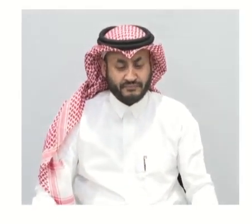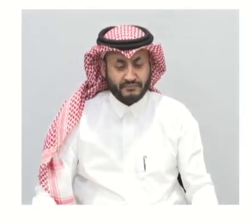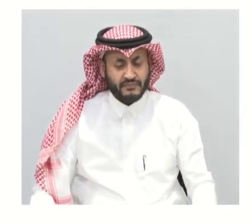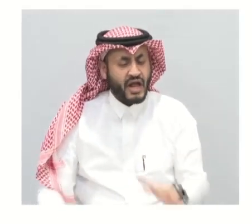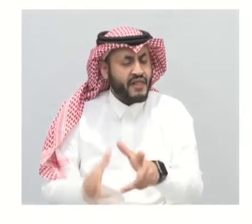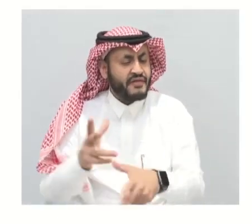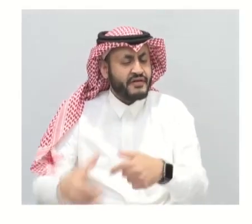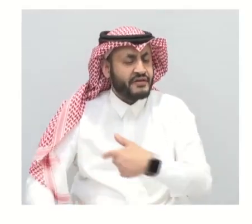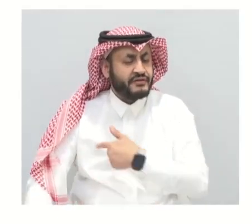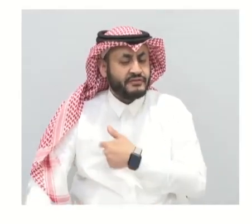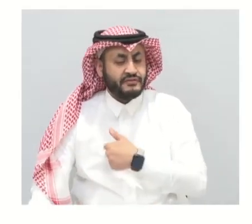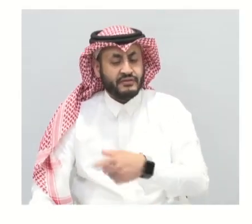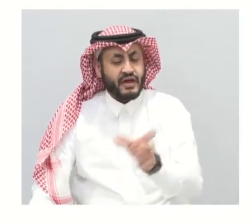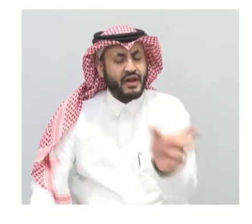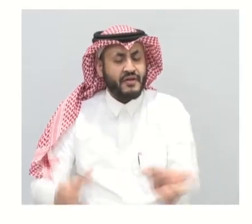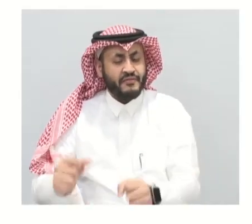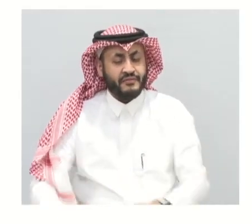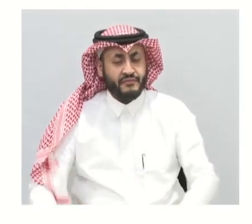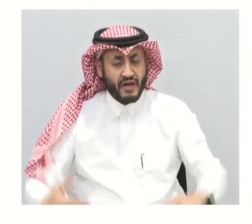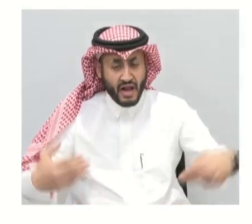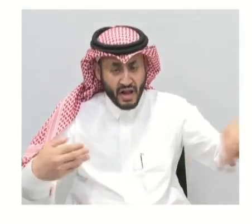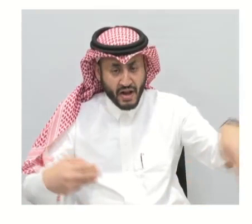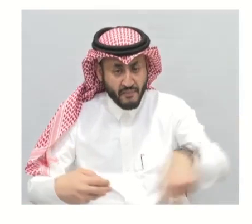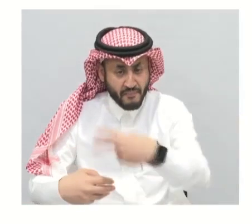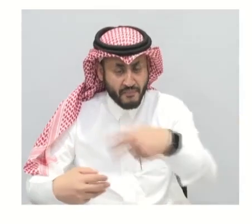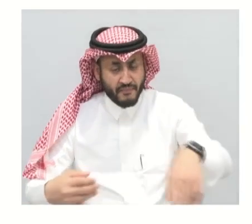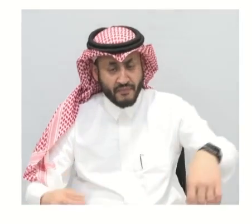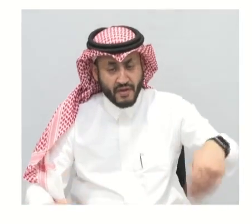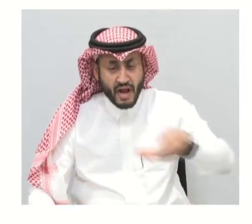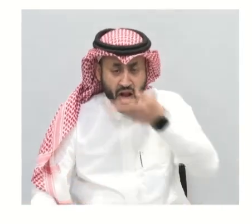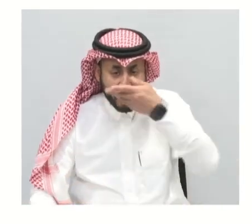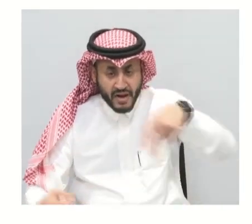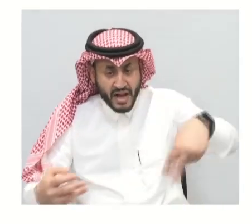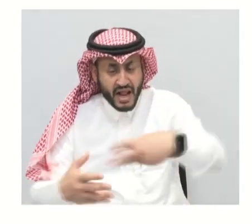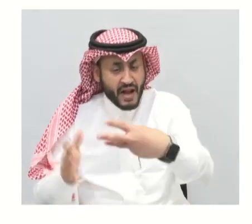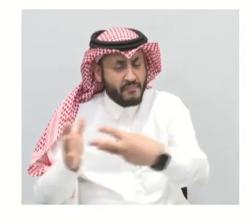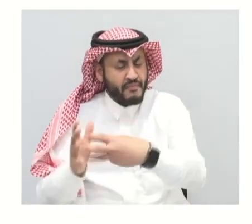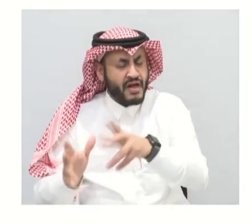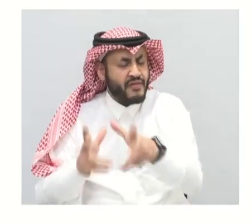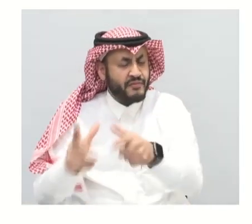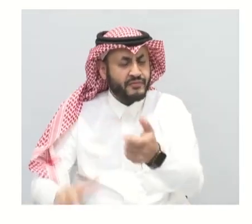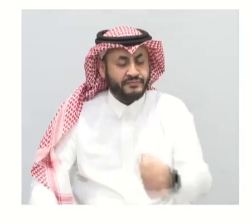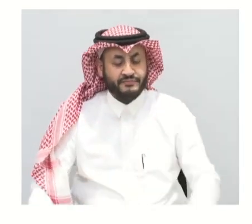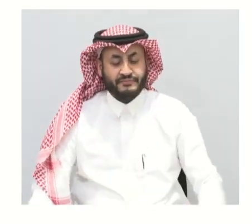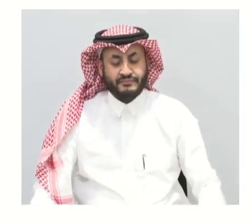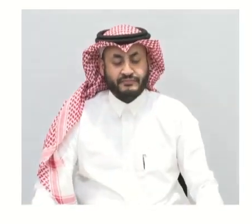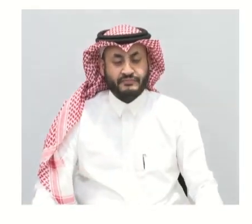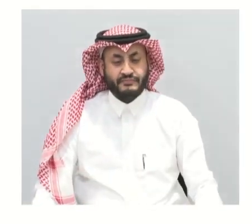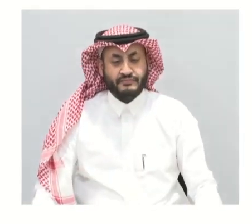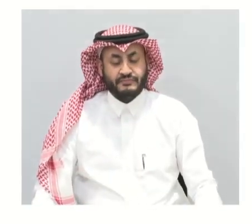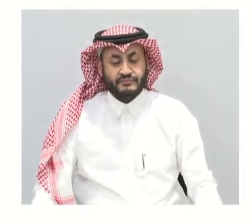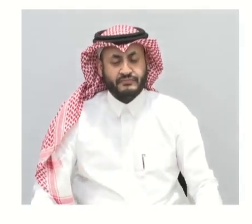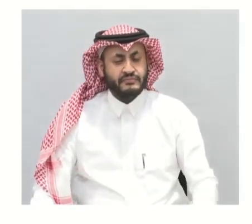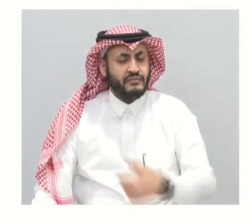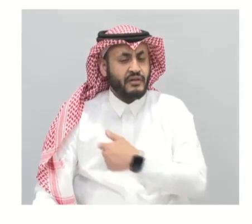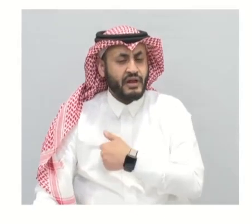تسمى هذه الطاقه الناتجه من استخدام السدود في توليد الطاقه الكهربائيه ماذا نسميها